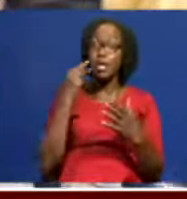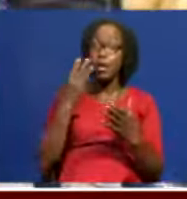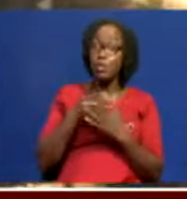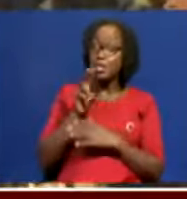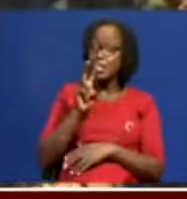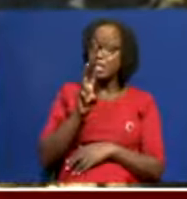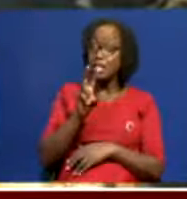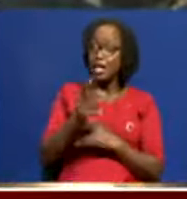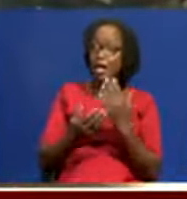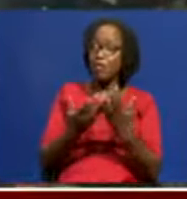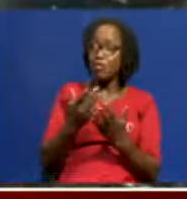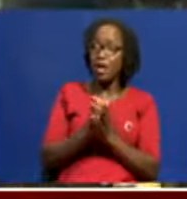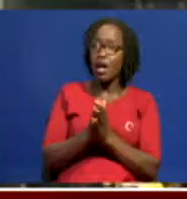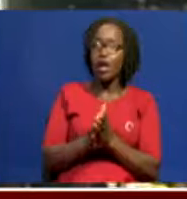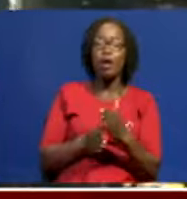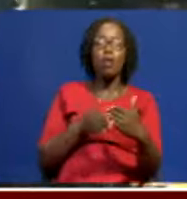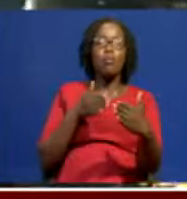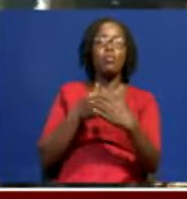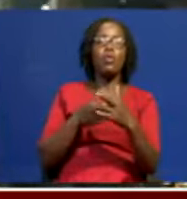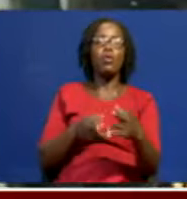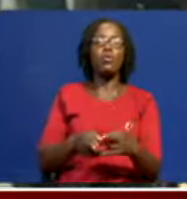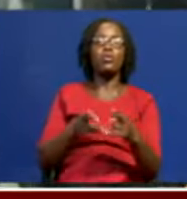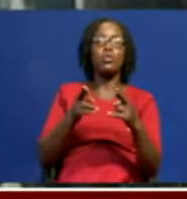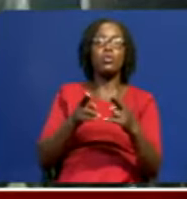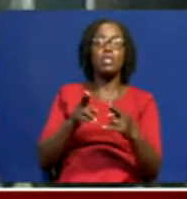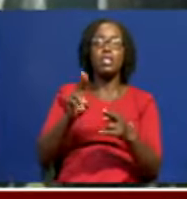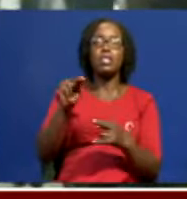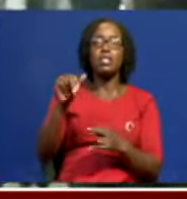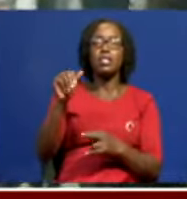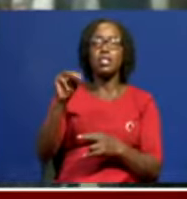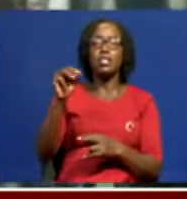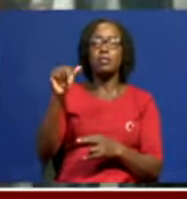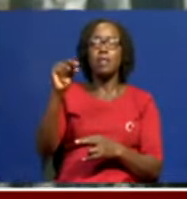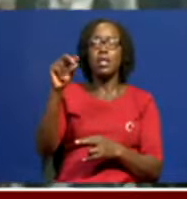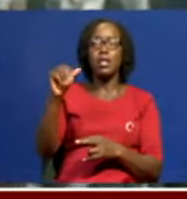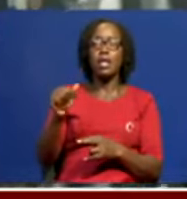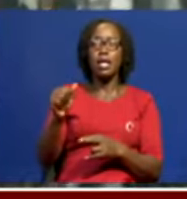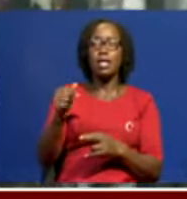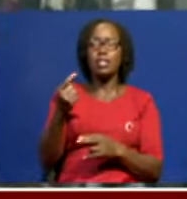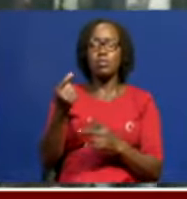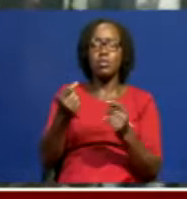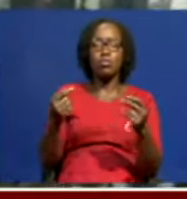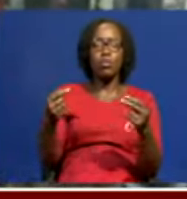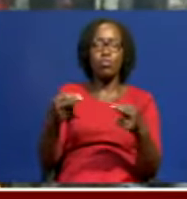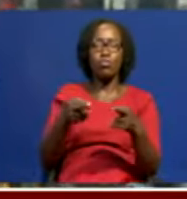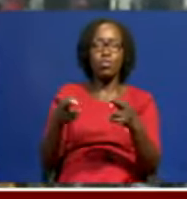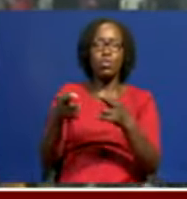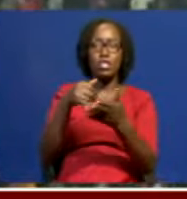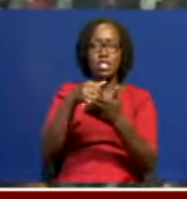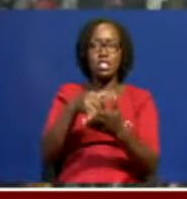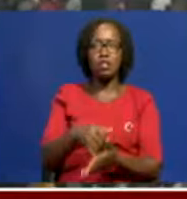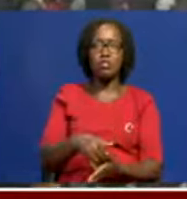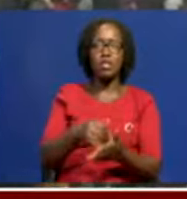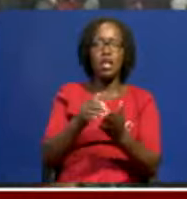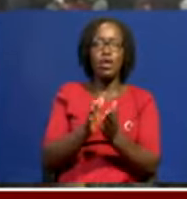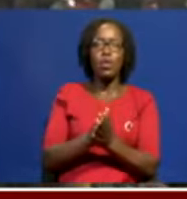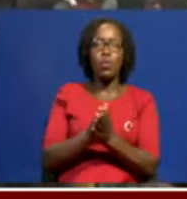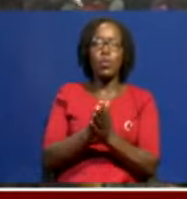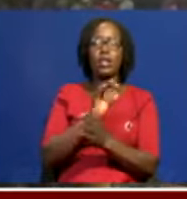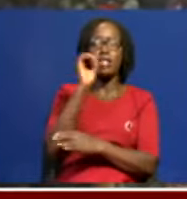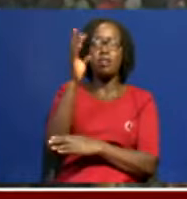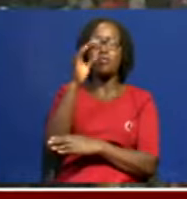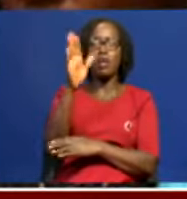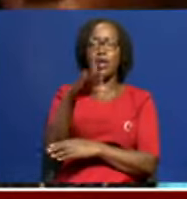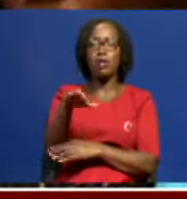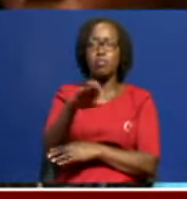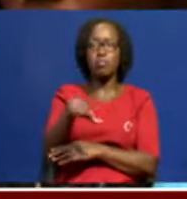huo walifunga barabara kuu ya Namanga na barabara ndogo za kuingia mahali hapo, na hivyo kutatiza juhudi za wazima moto za kufika eneo